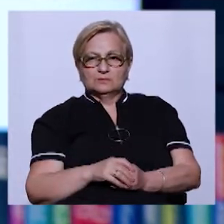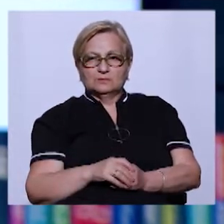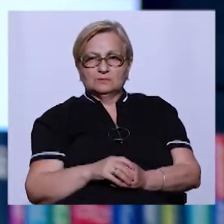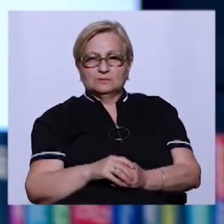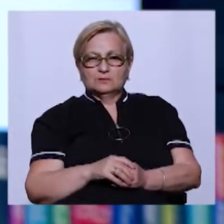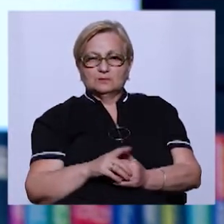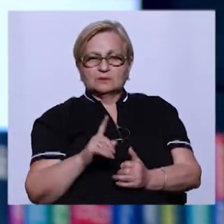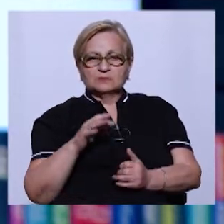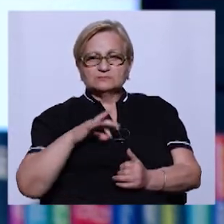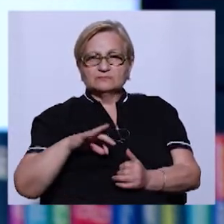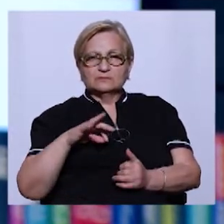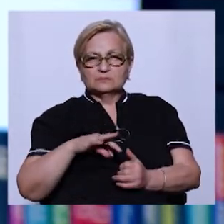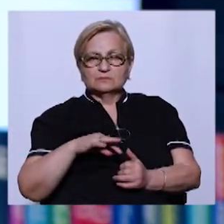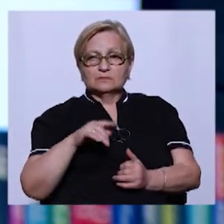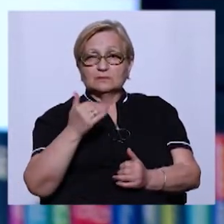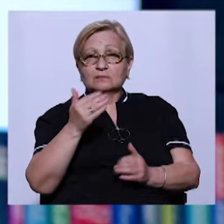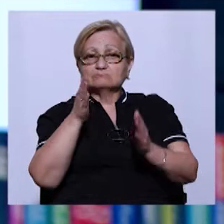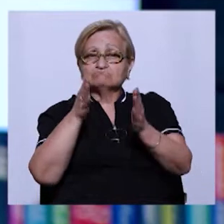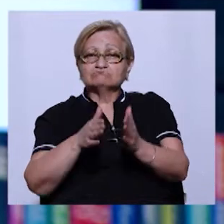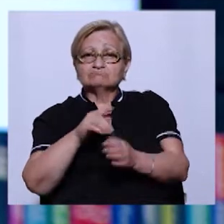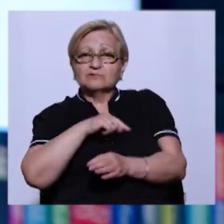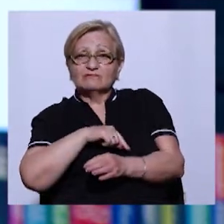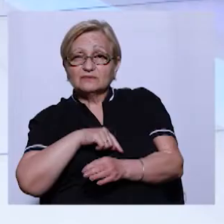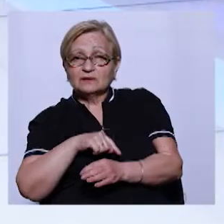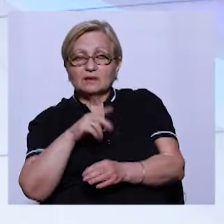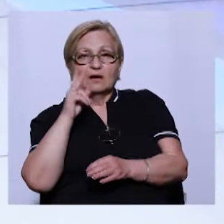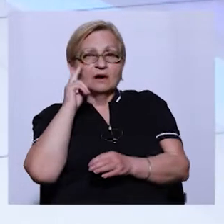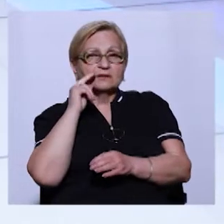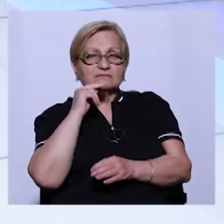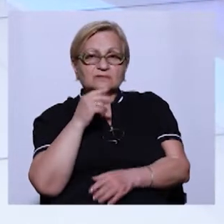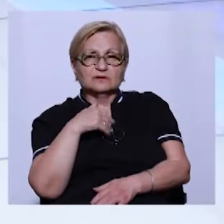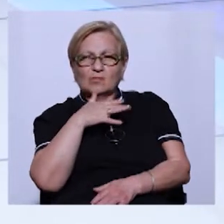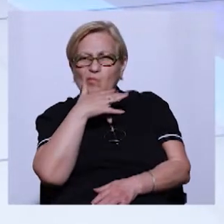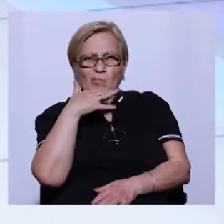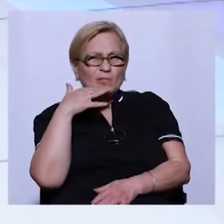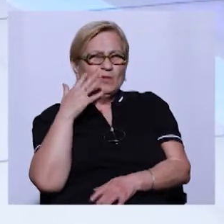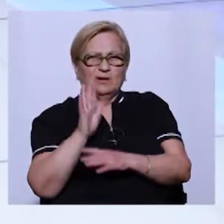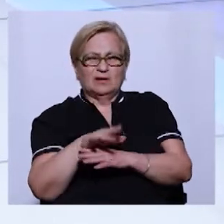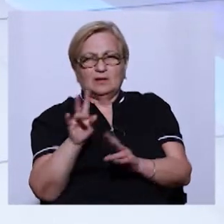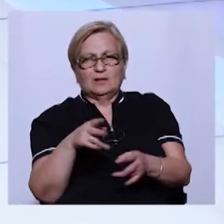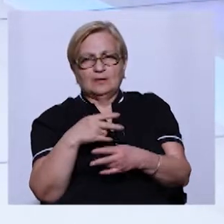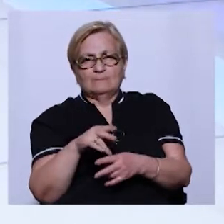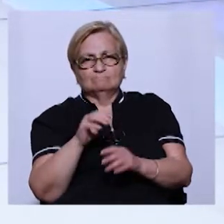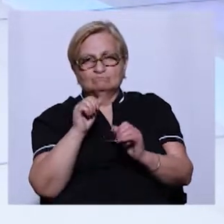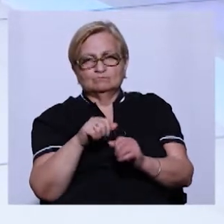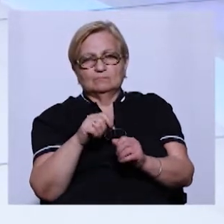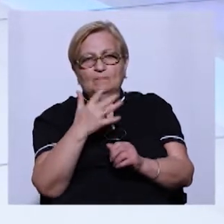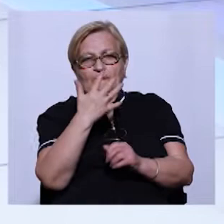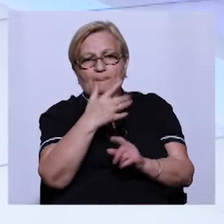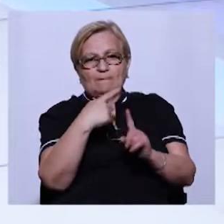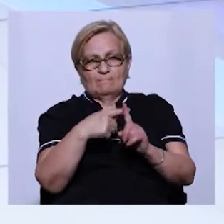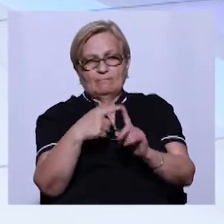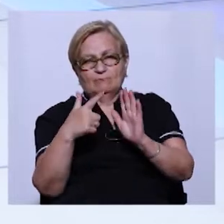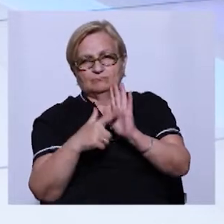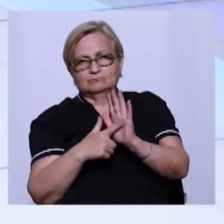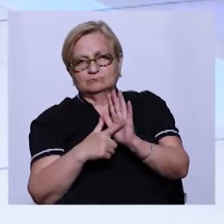რას ქვია ვიყენებთ? თვისება რო ვიცი რაღაცის, როდესაც რიცხვს აქვს, რა არ გვინდა ბევრი საუბარი. გადანაცვლებადობა 5 დაუმატო